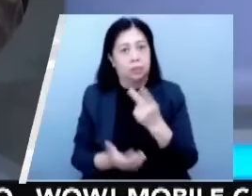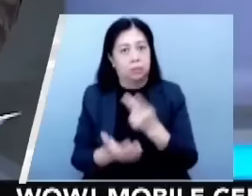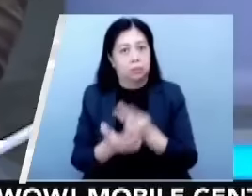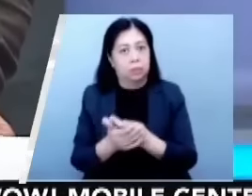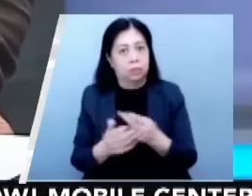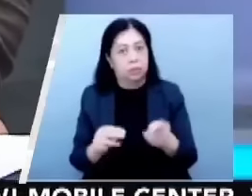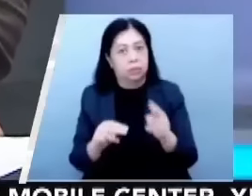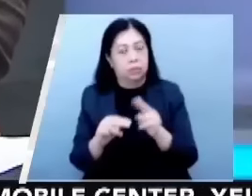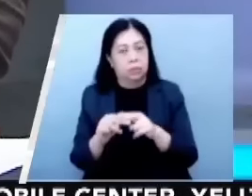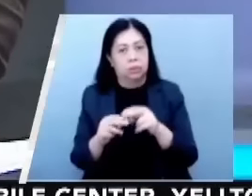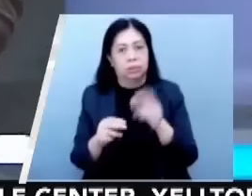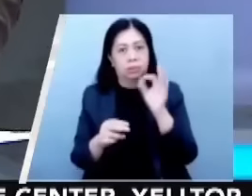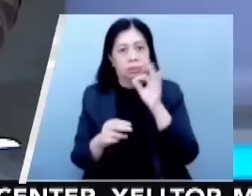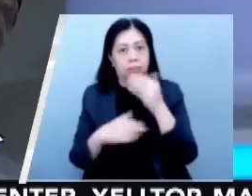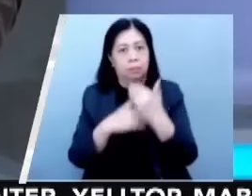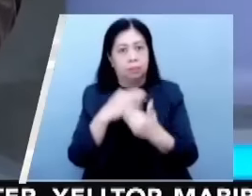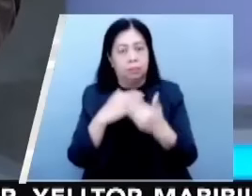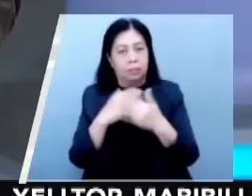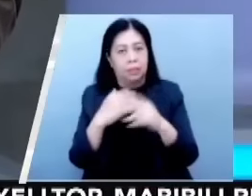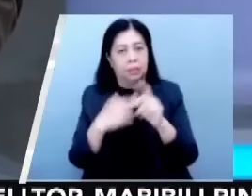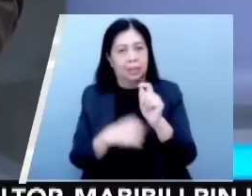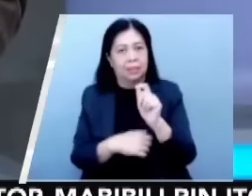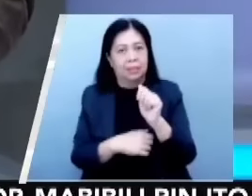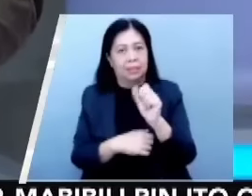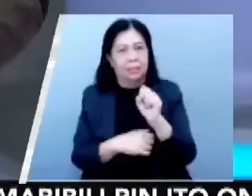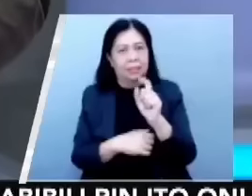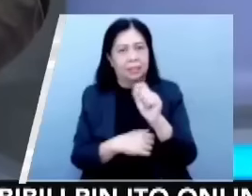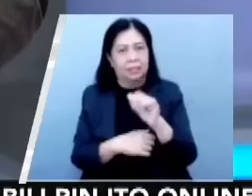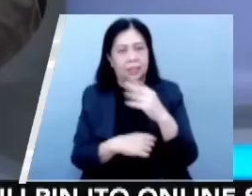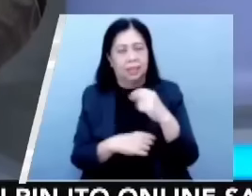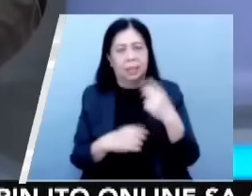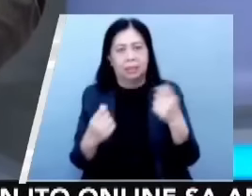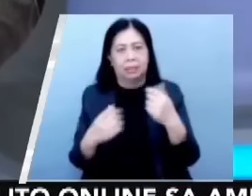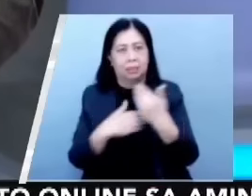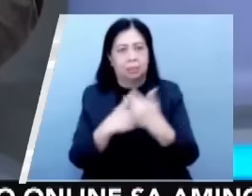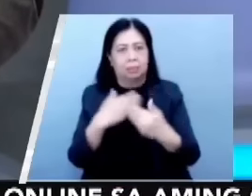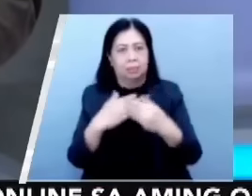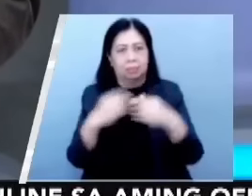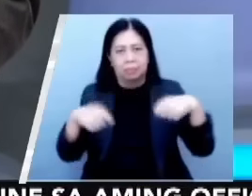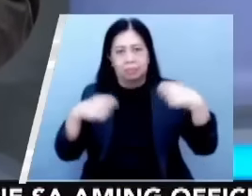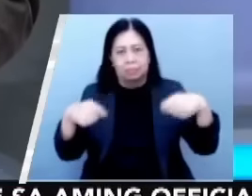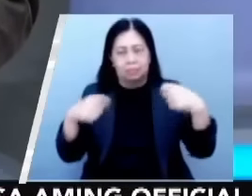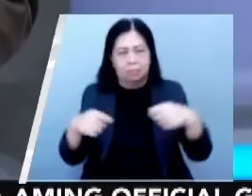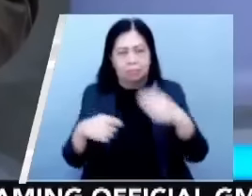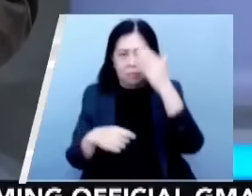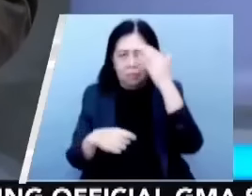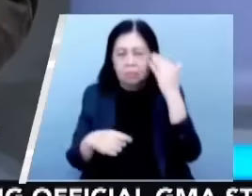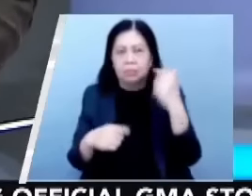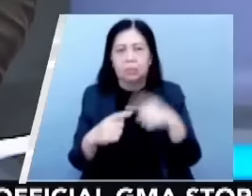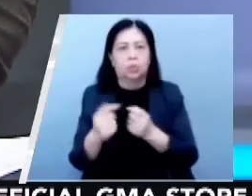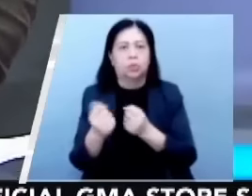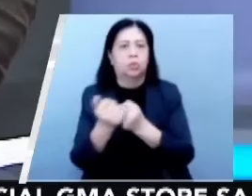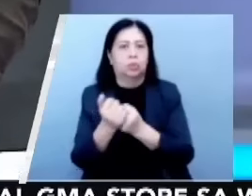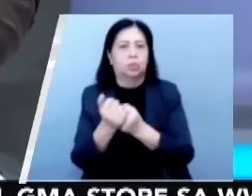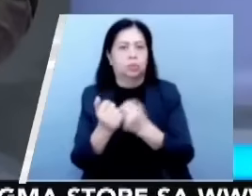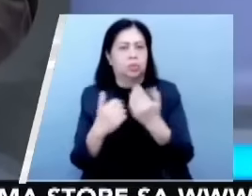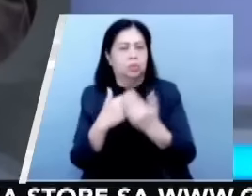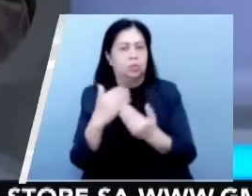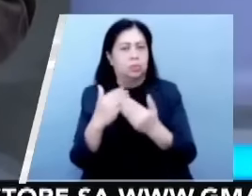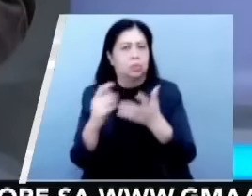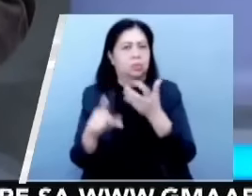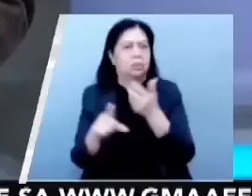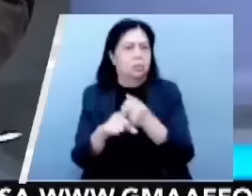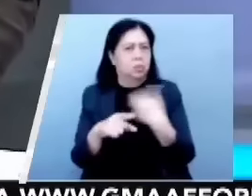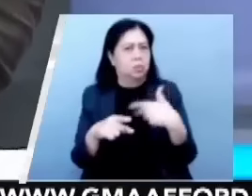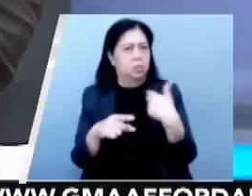Tasty at Pinoy Pandesal ang inaapilan ng samahan ng mga commercial bakers sa bansa. Suportado yan ang mga bakery na apektado na rin umano ng